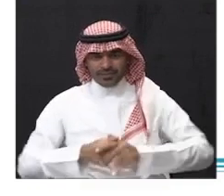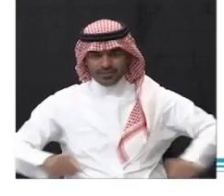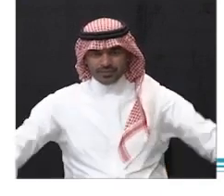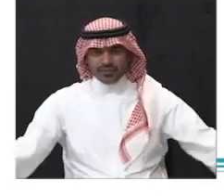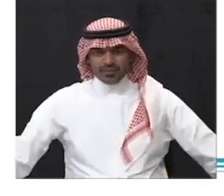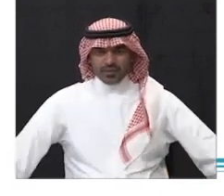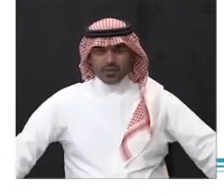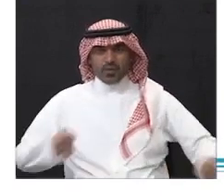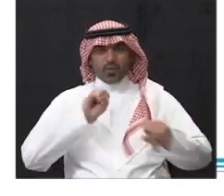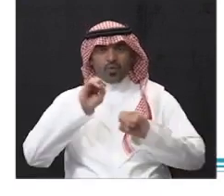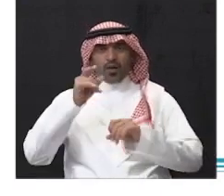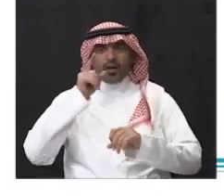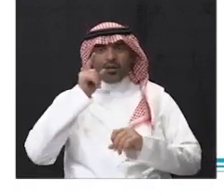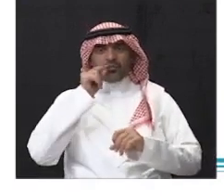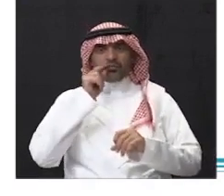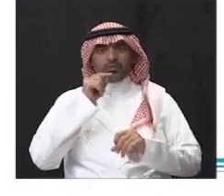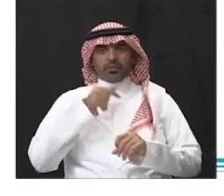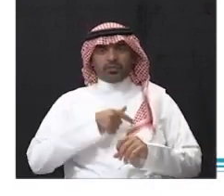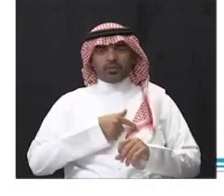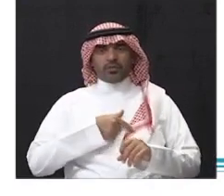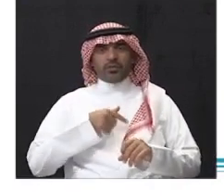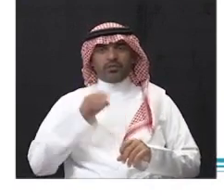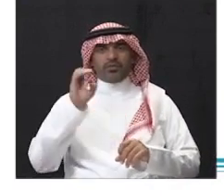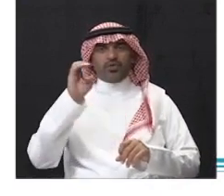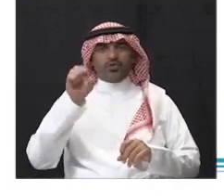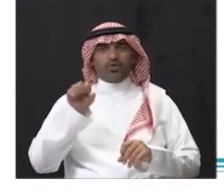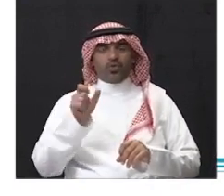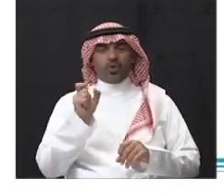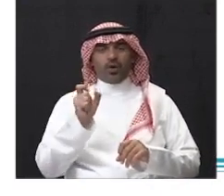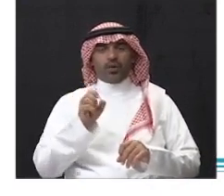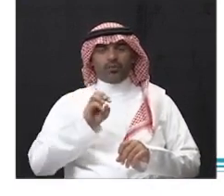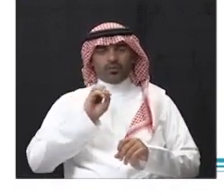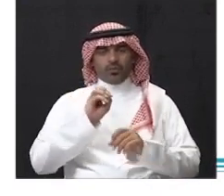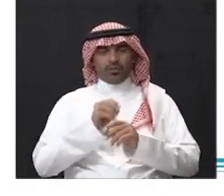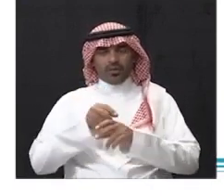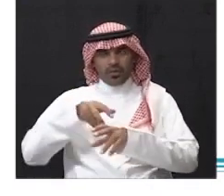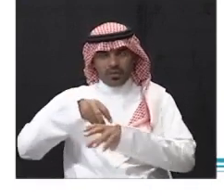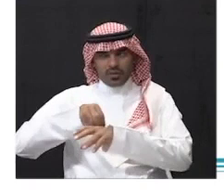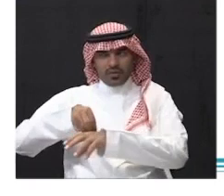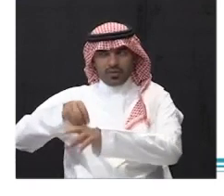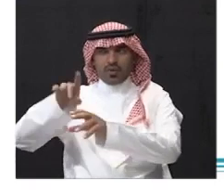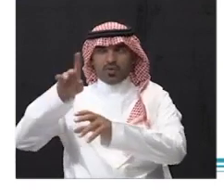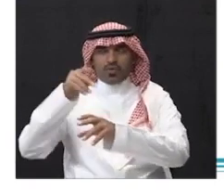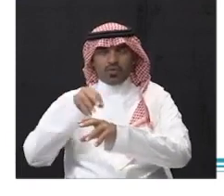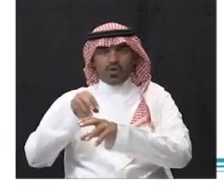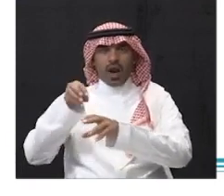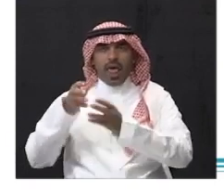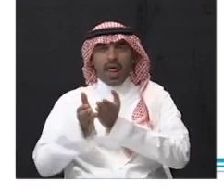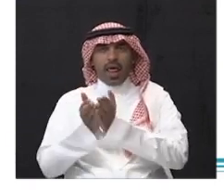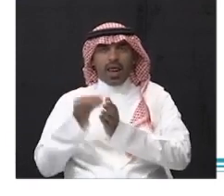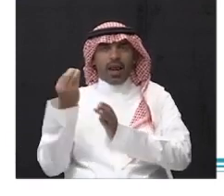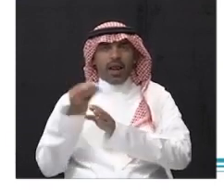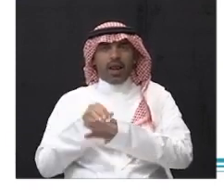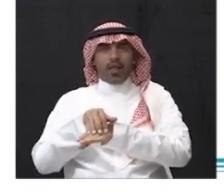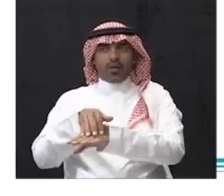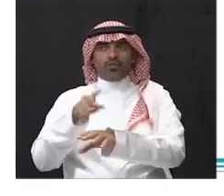الأطلسي، ووصل إلى الشاطئ الشمالي لأمريكا الشمالية عند